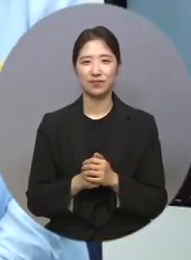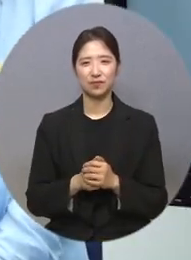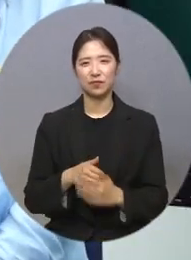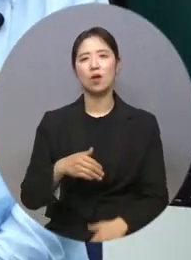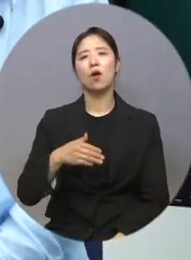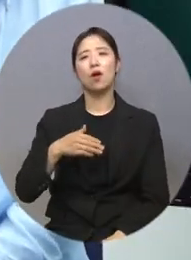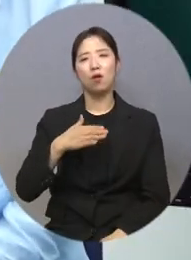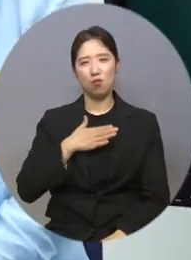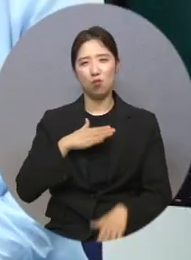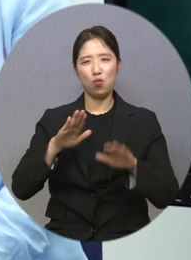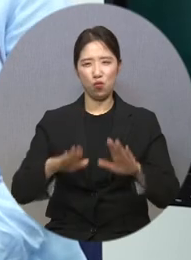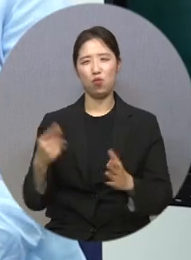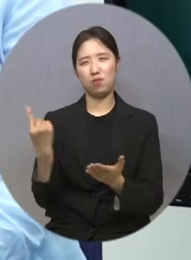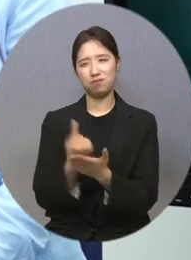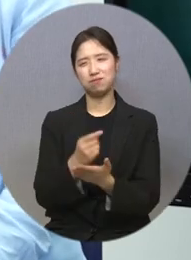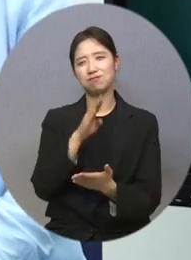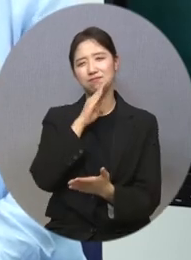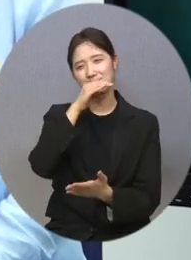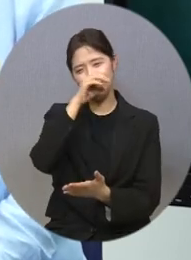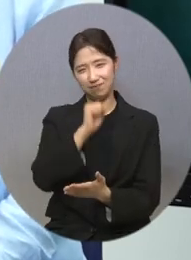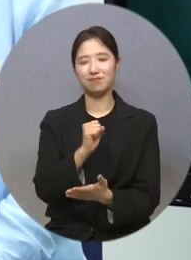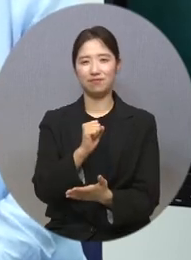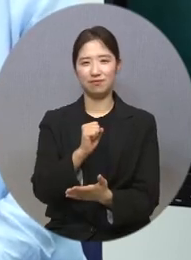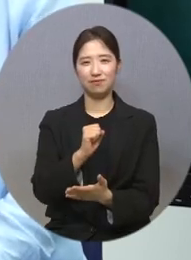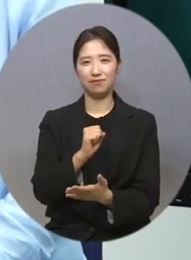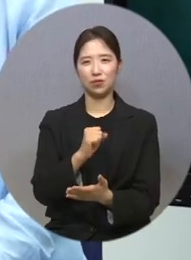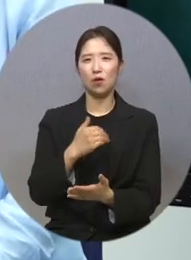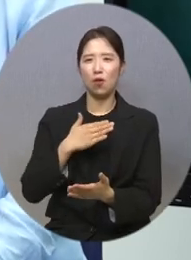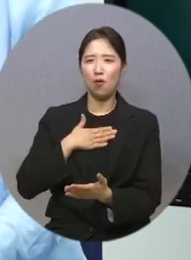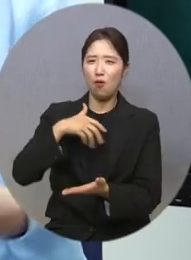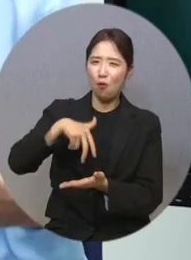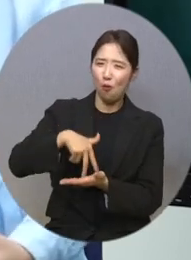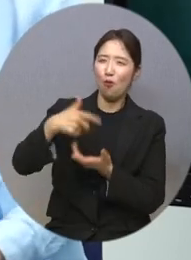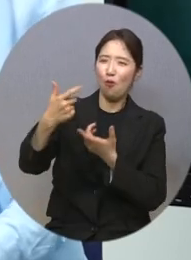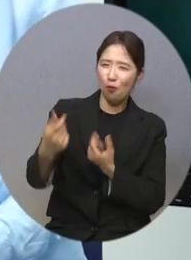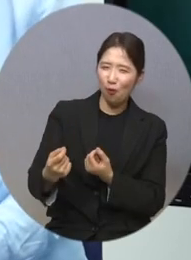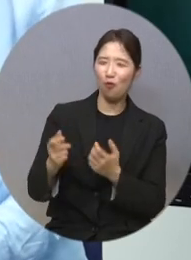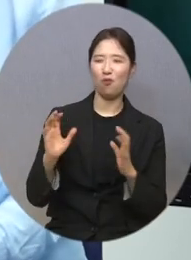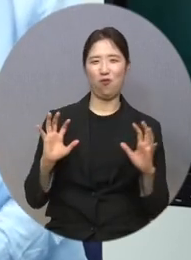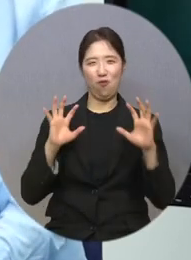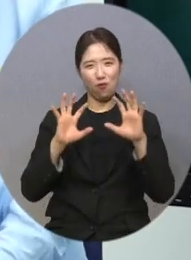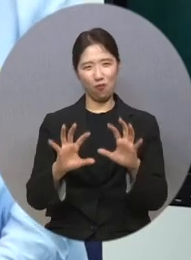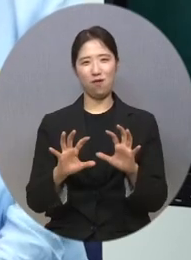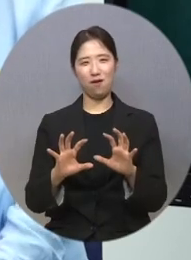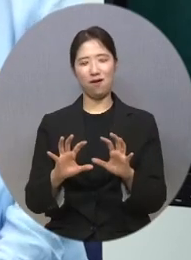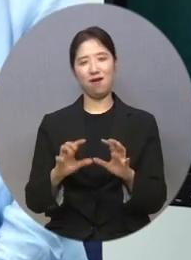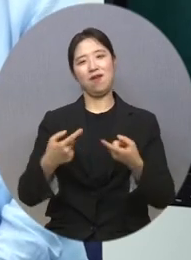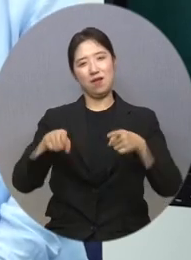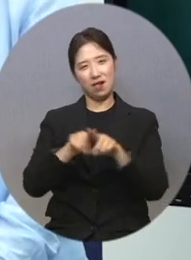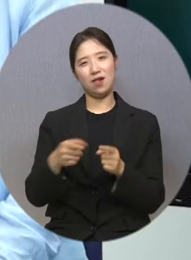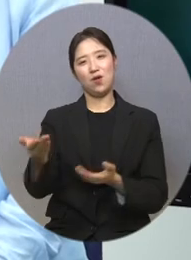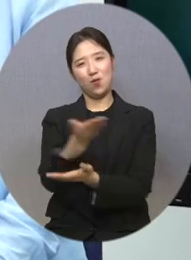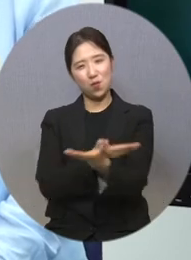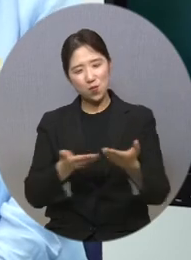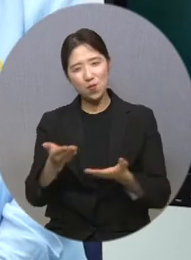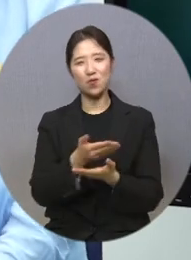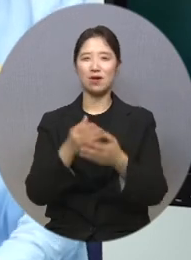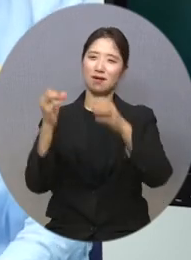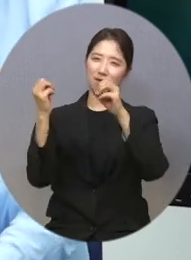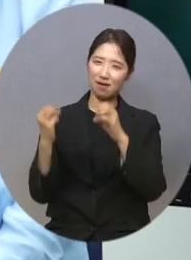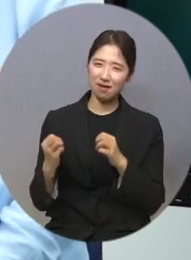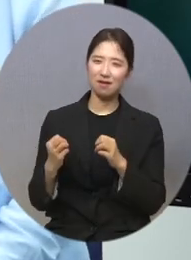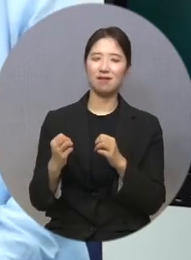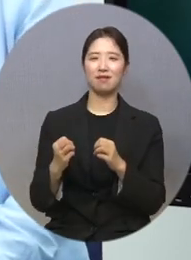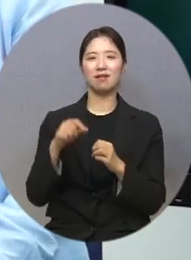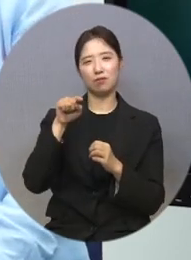자리 너무너무 좋았고요. 진짜 같은 코다가 모여서 우리가 뭐 공유하고 이야기하고 또